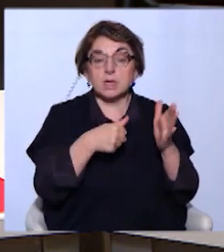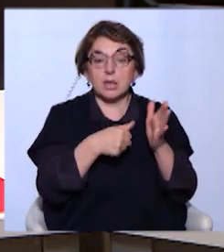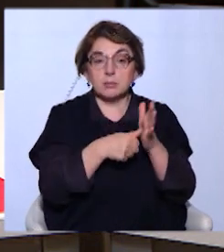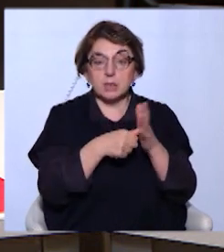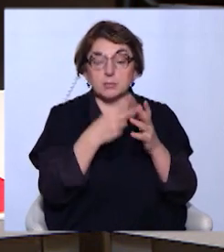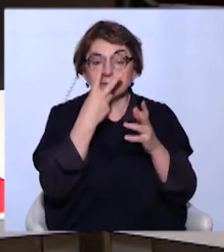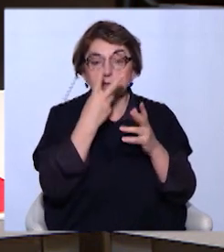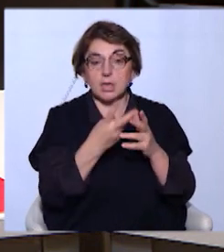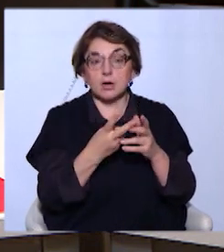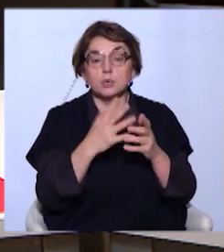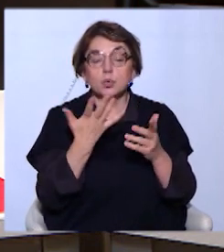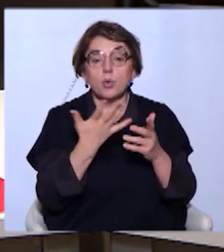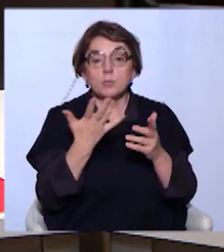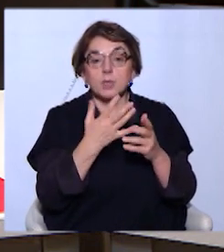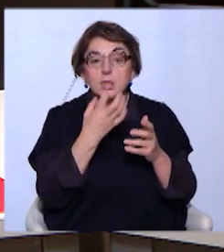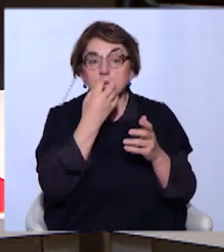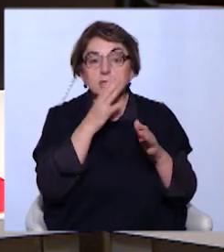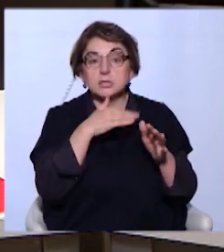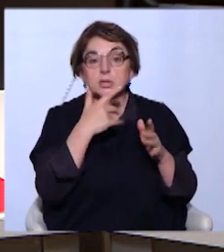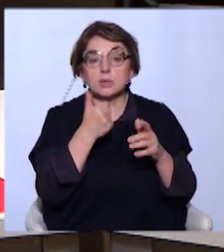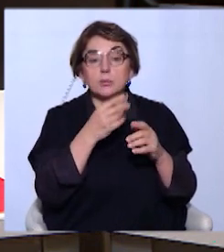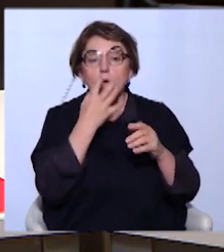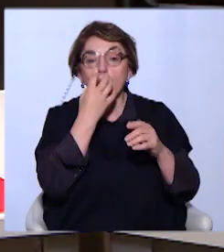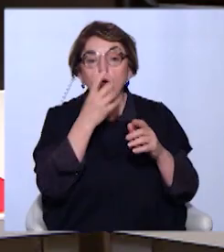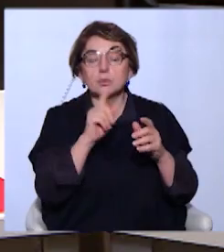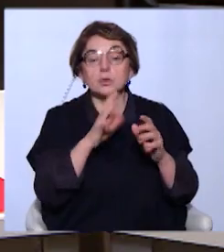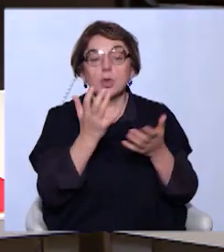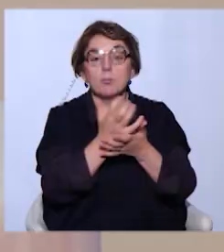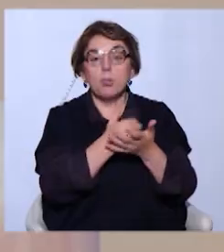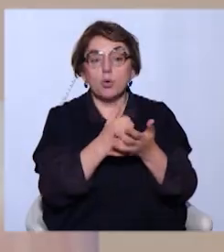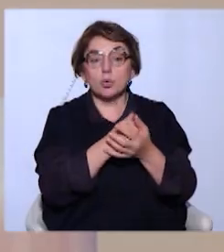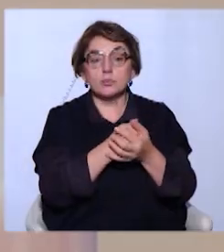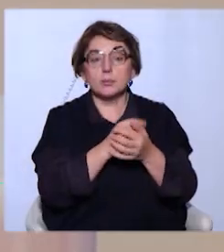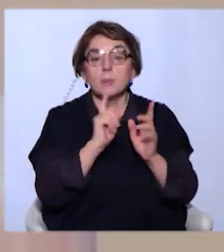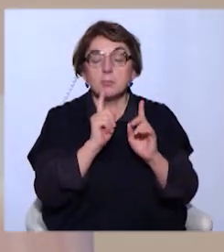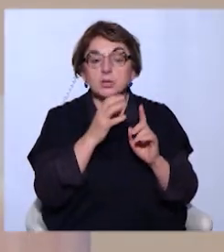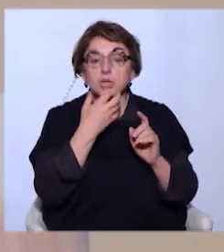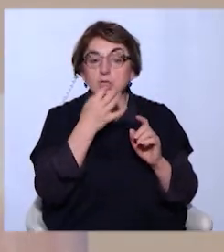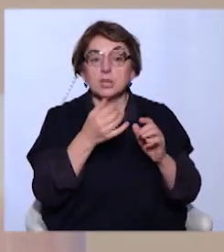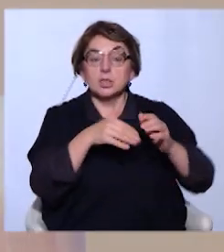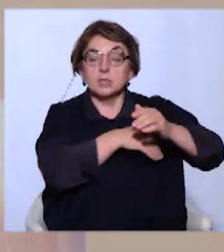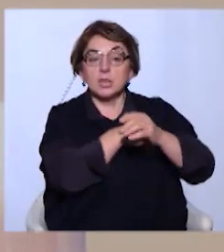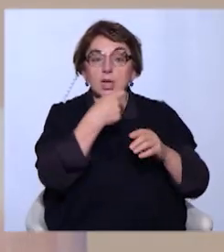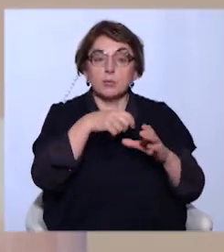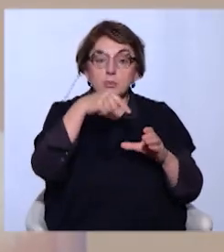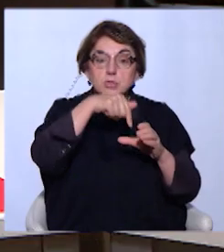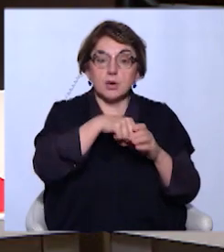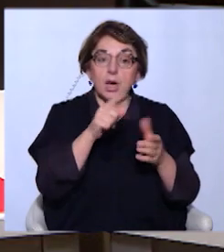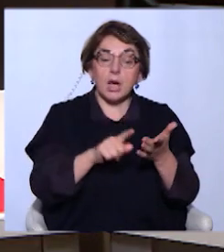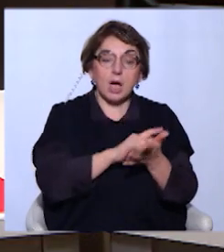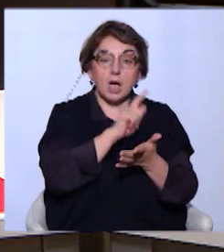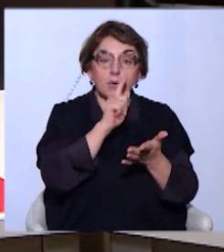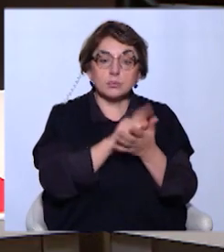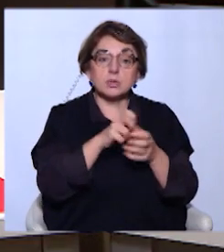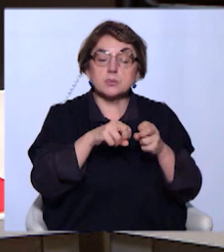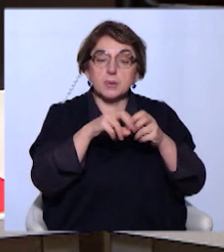ჭირდება თერმომეტრი, რომლის საშუალებითაც ჩვენ დავინახავთ თუ რომელი სითხე რომელ ტემპერატურაზე გროვდება. მაგრამ სანამ